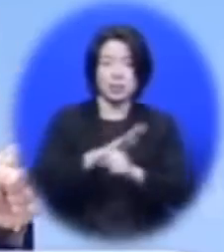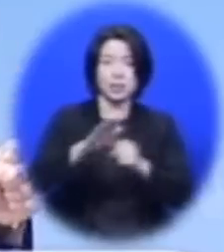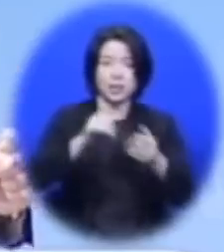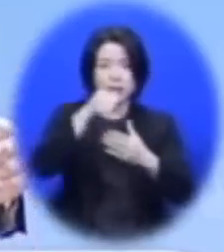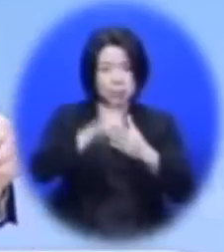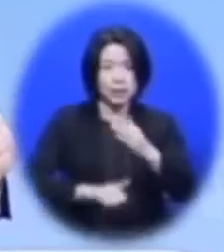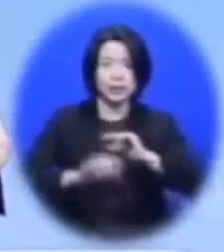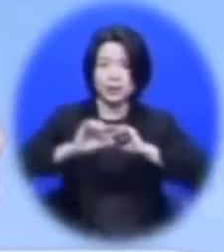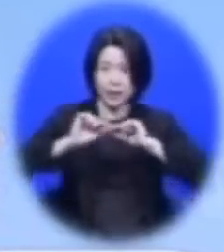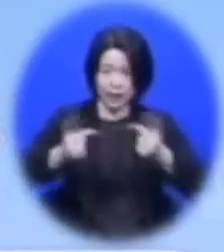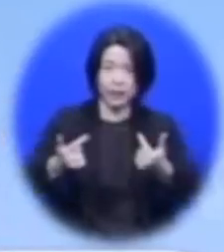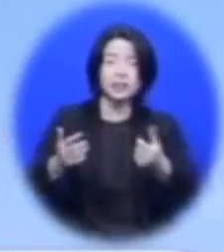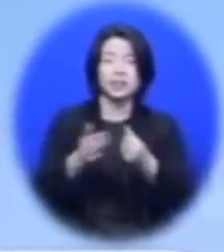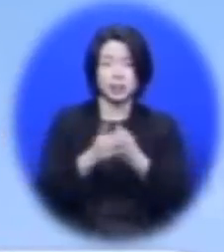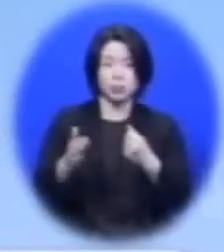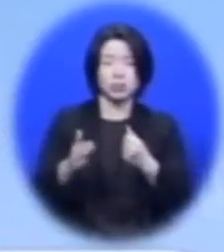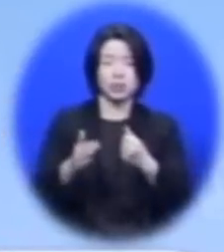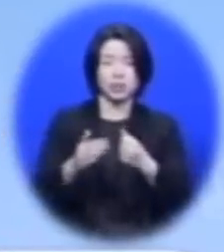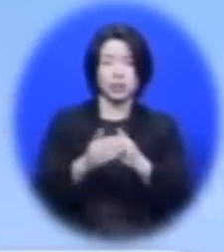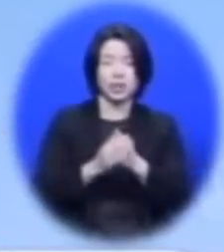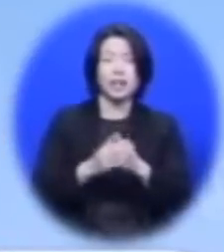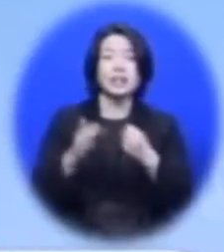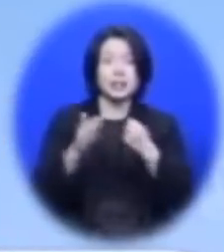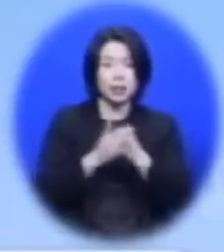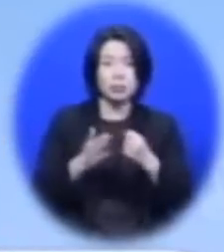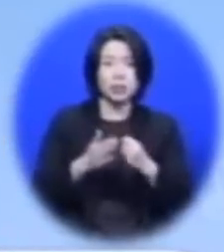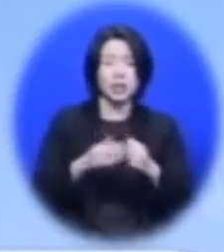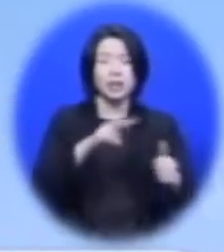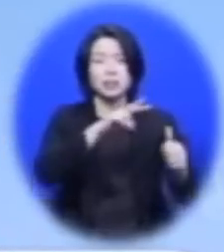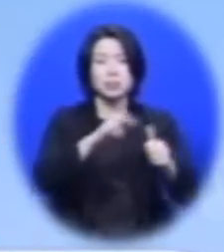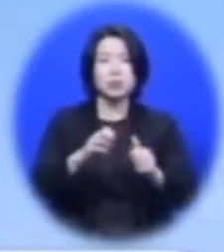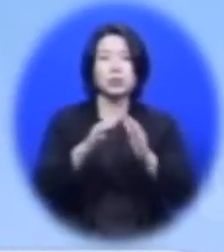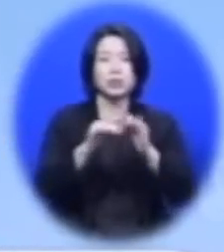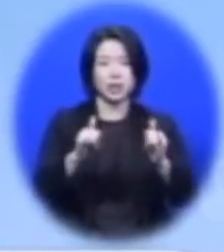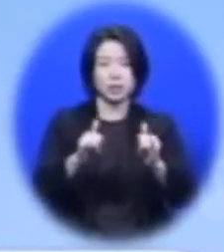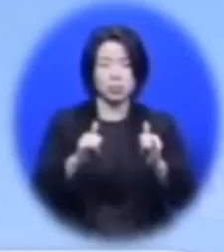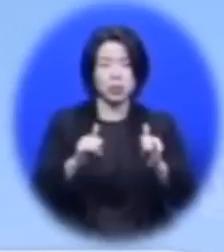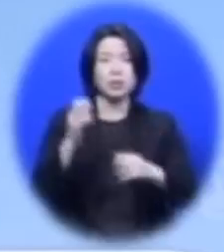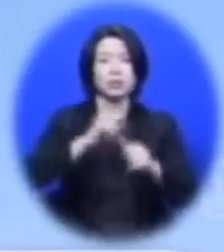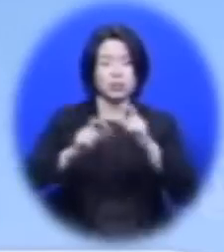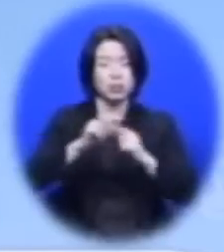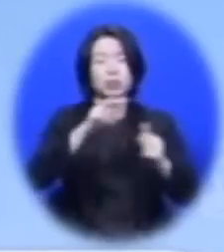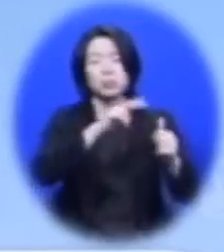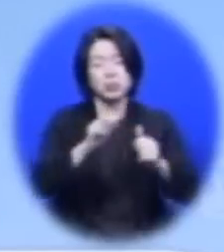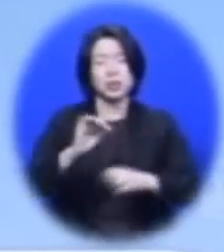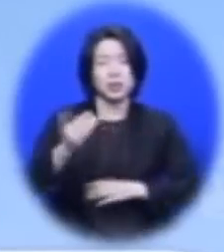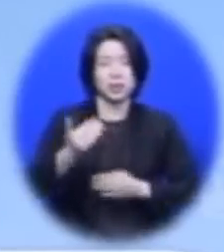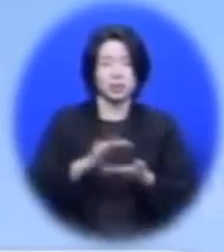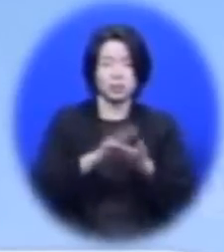빠지지 않았으니까 그러니까 미운 사람이 미운 거죠.